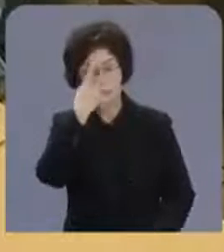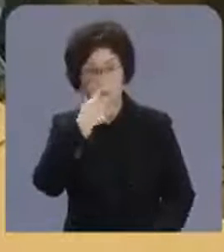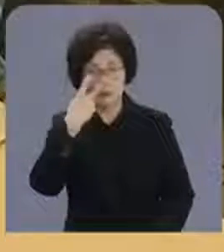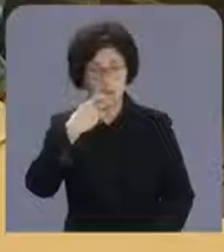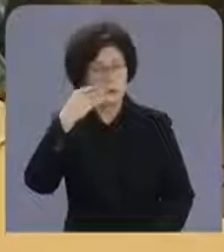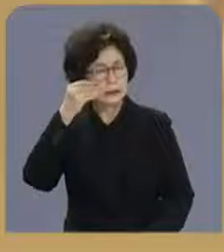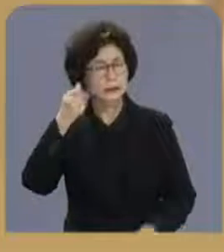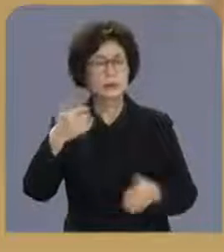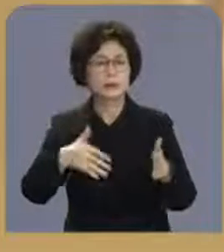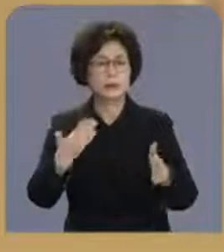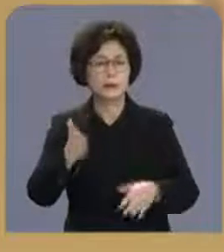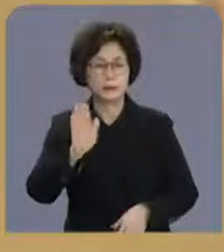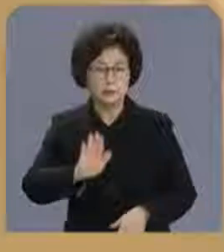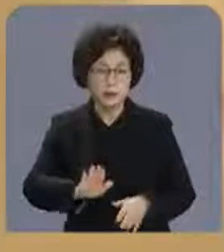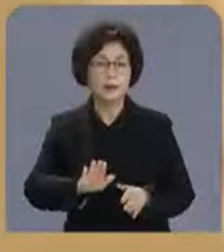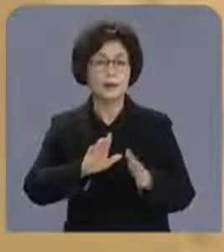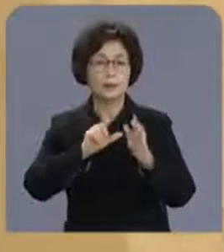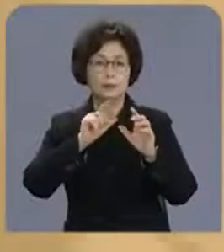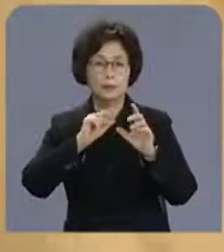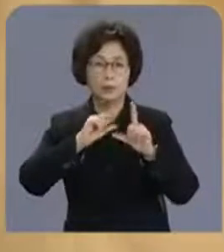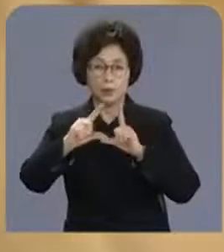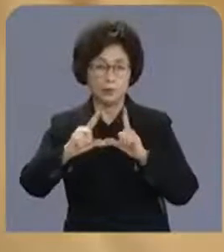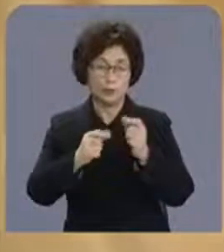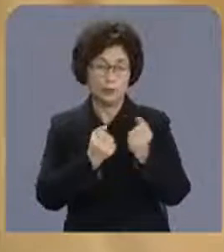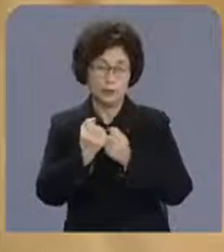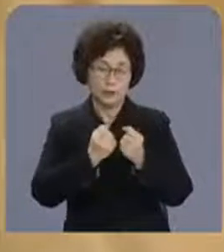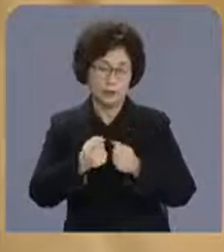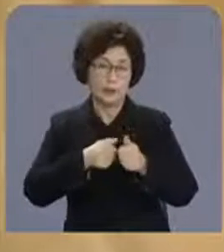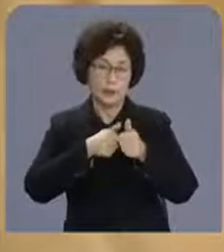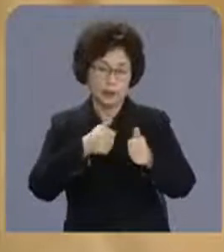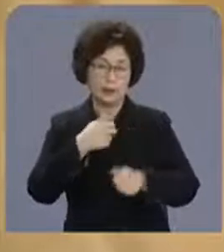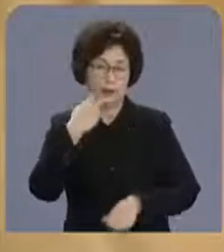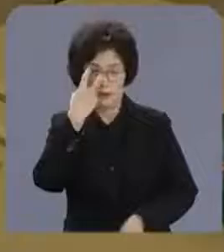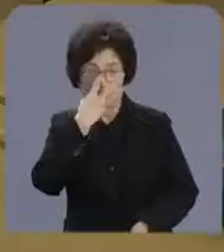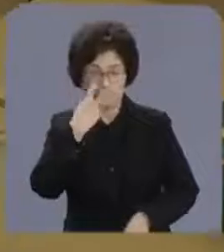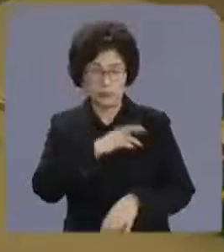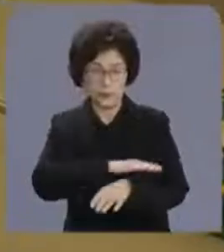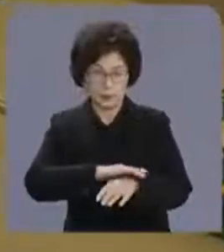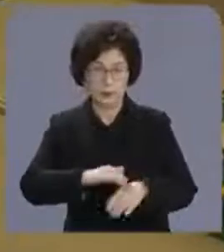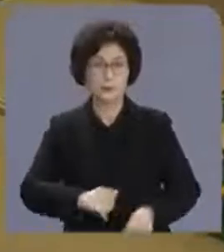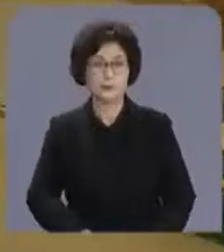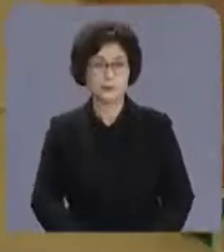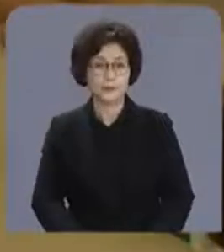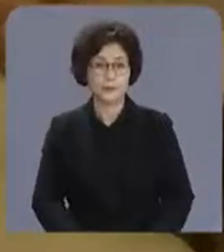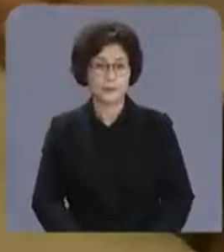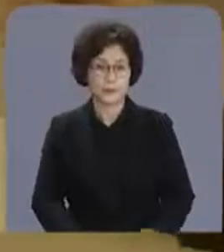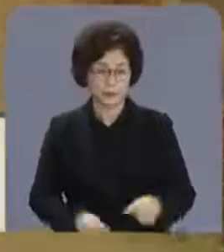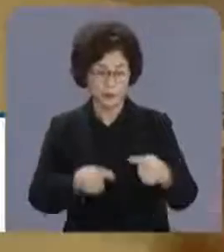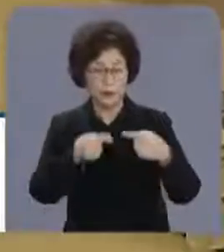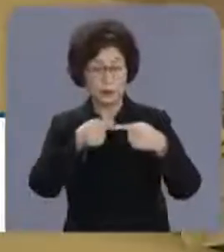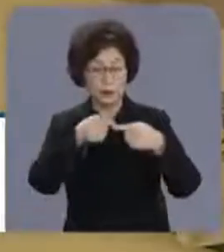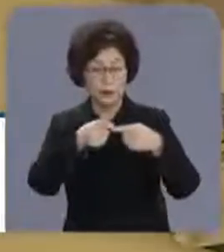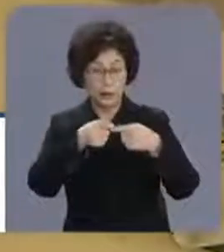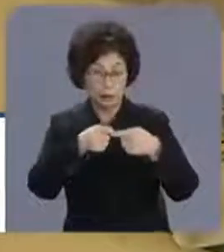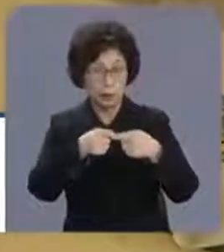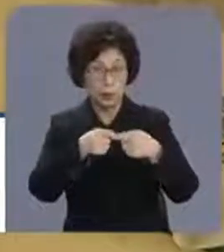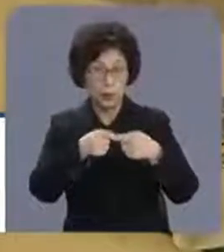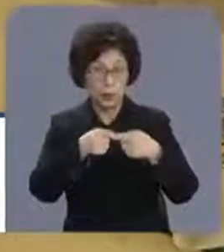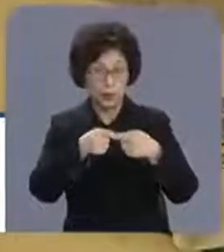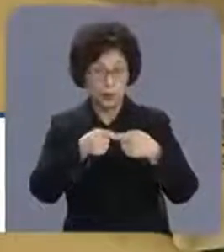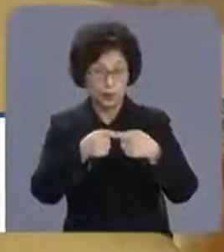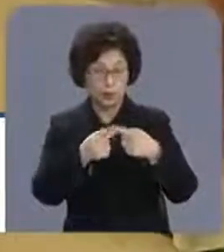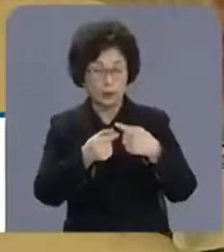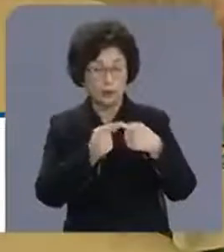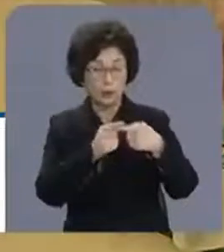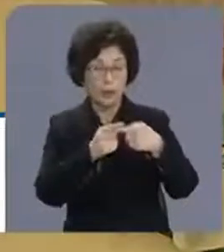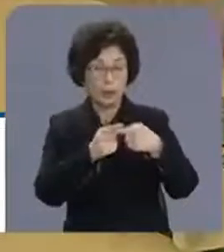익숙하진 않지만 대부분 시민들은 의료진 설명에 따라 검사를 진행했습니다. 이쪽에 잡으시고요. 잡으신